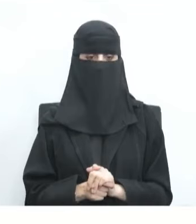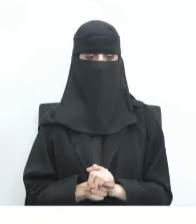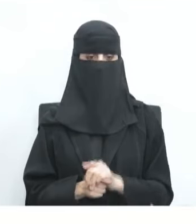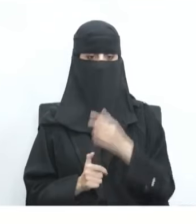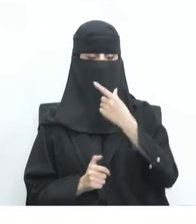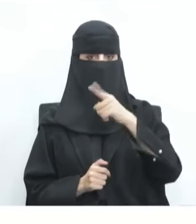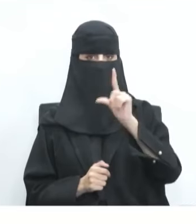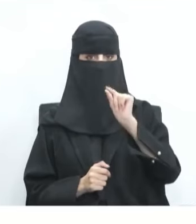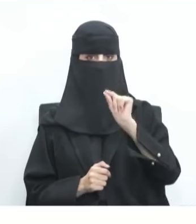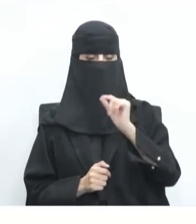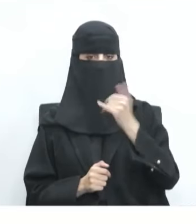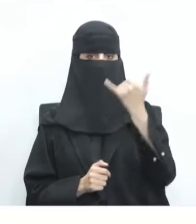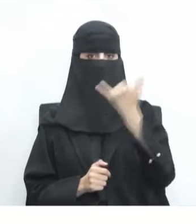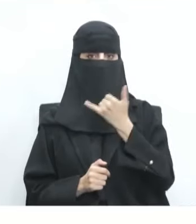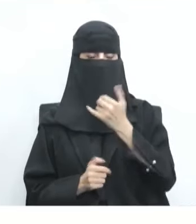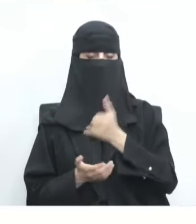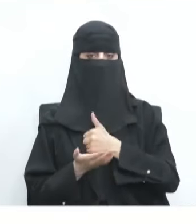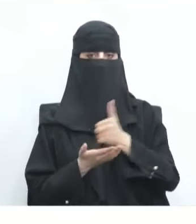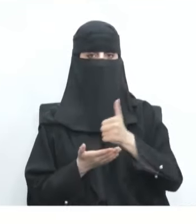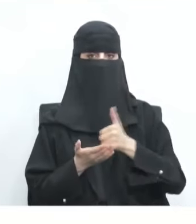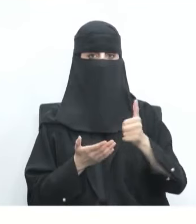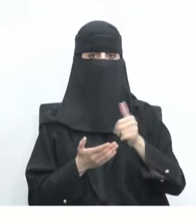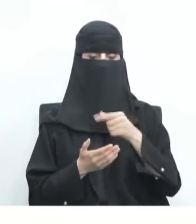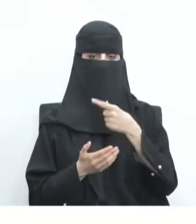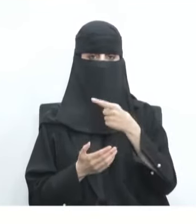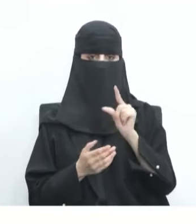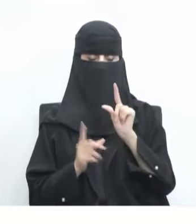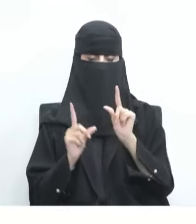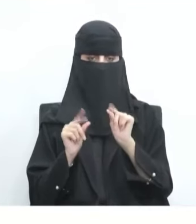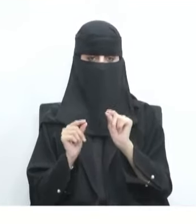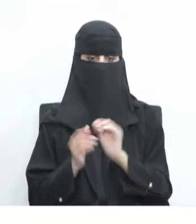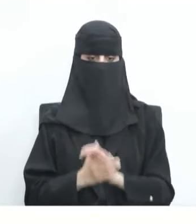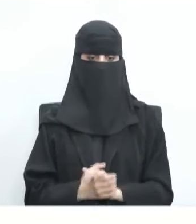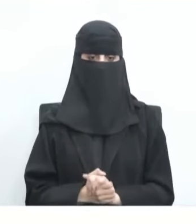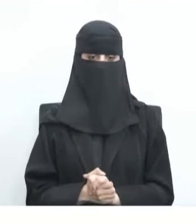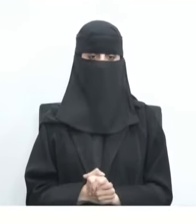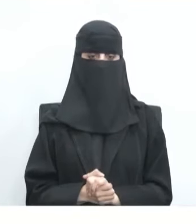احسنتم الاسلوب كما مر معنا في النص